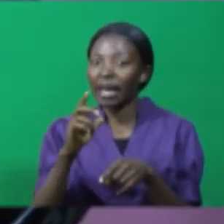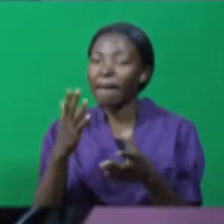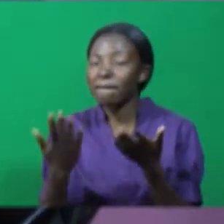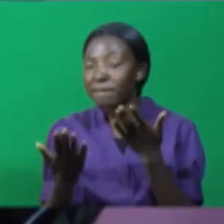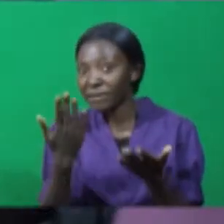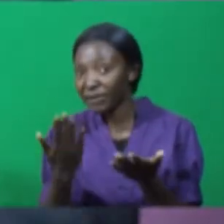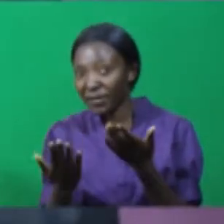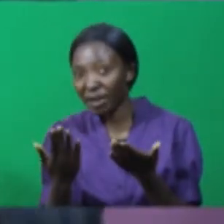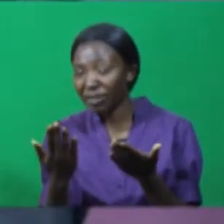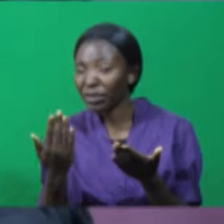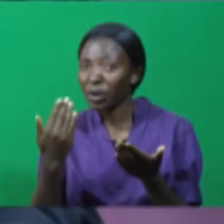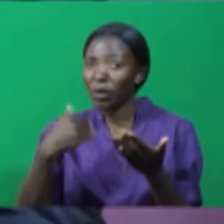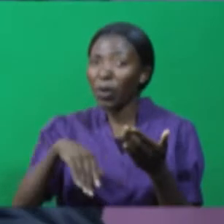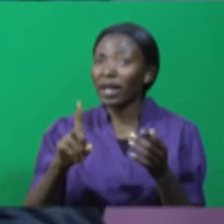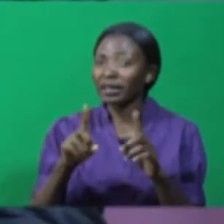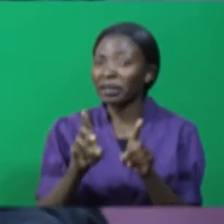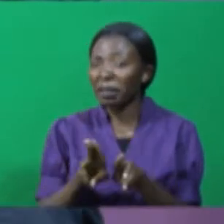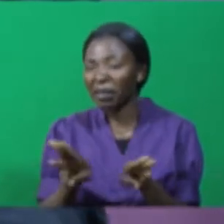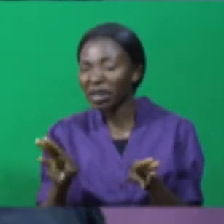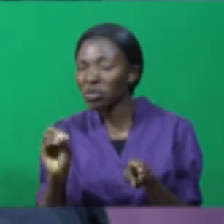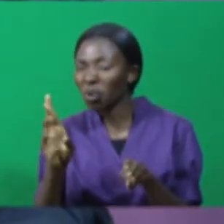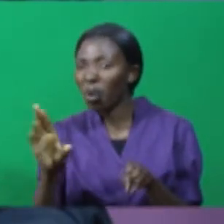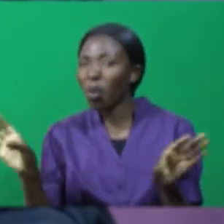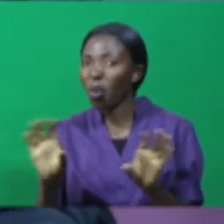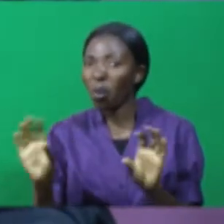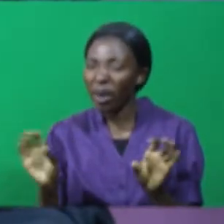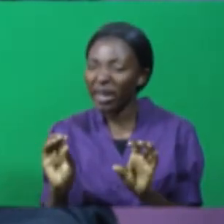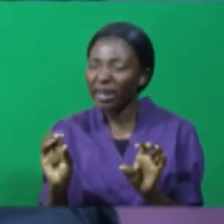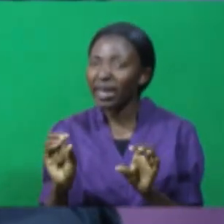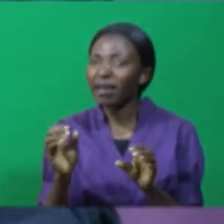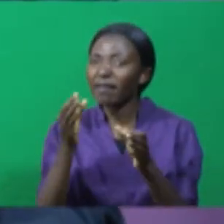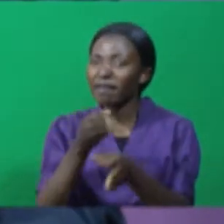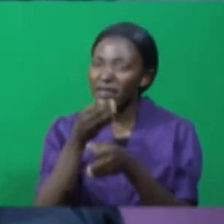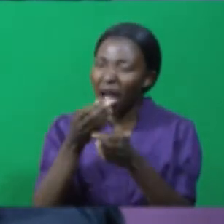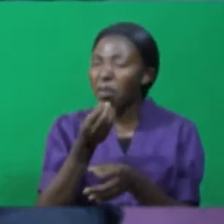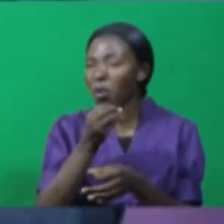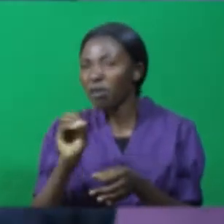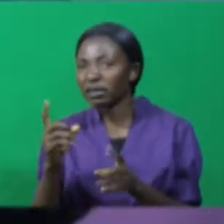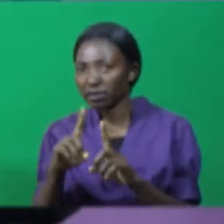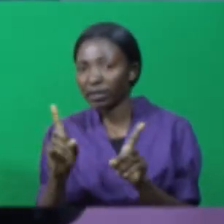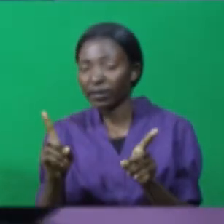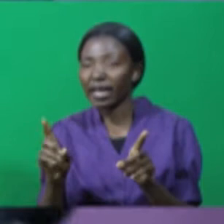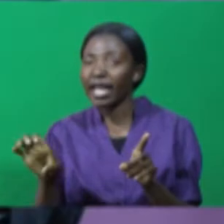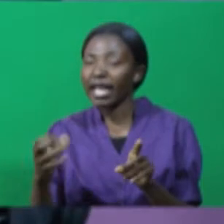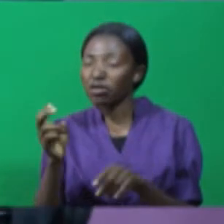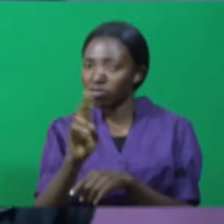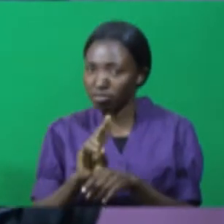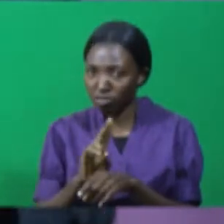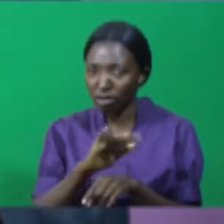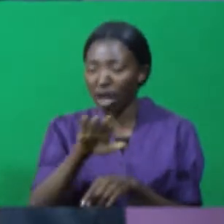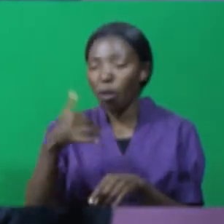kufamba uri kutravela kana kuti uri kuita basa mu office kana kuti uri kumunda mupurazi mako Ngatiedzei kushandisa kana mafoni